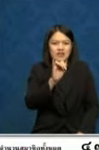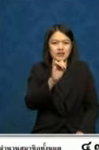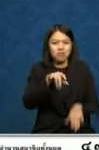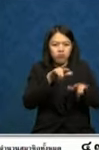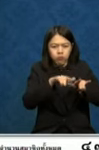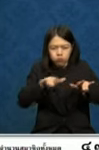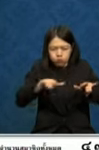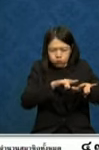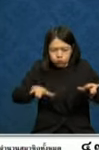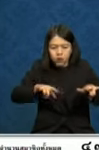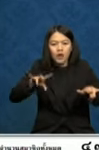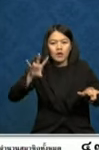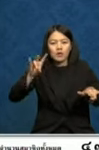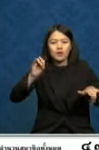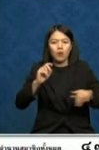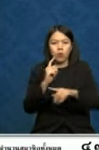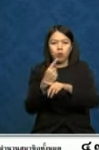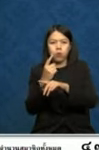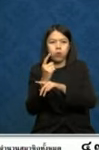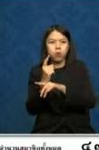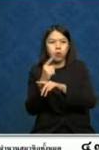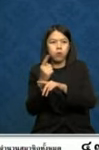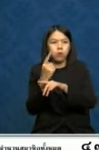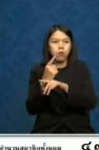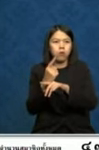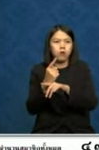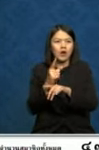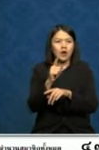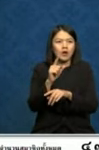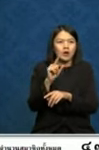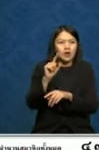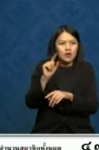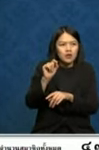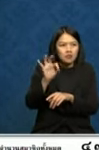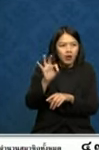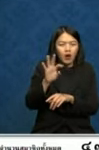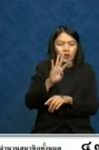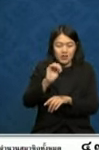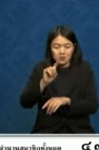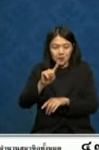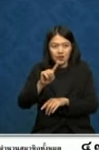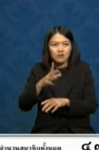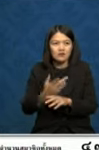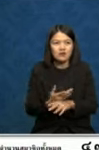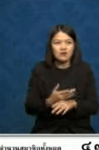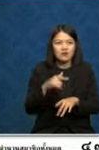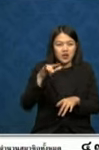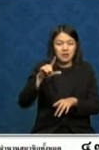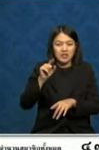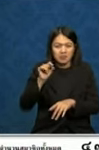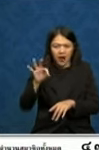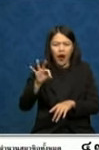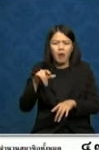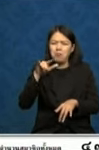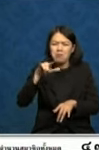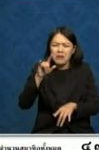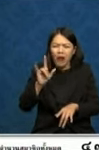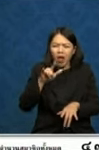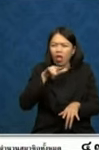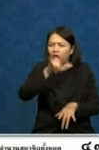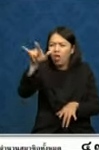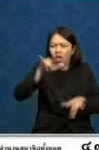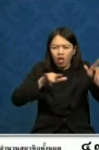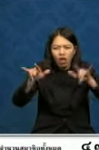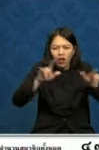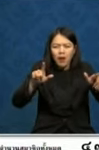ลำแบ่งเป็นเฮลิคอปเตอร์41ลำเครื่องบินอีก29ลำยังไม่พอหรอครับจะบินอะไรกันนักหนาครับผมไม่เข้าใ